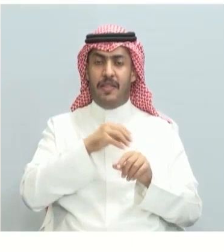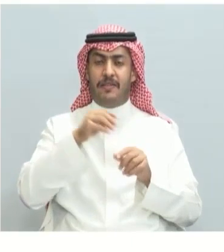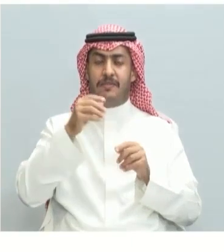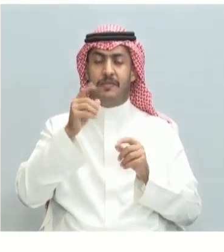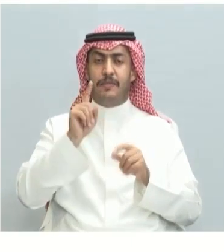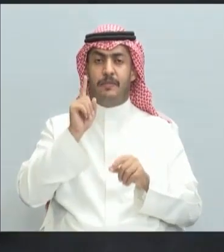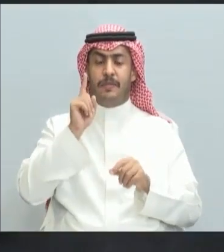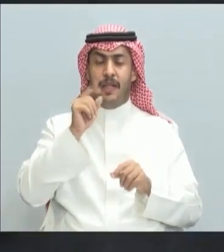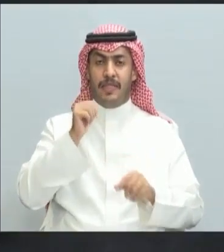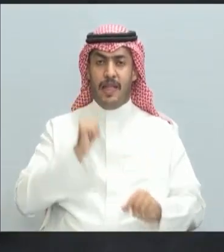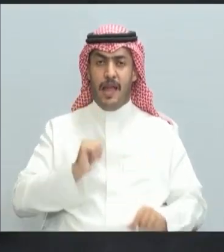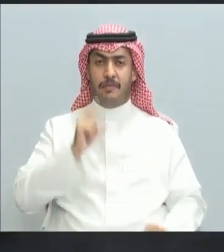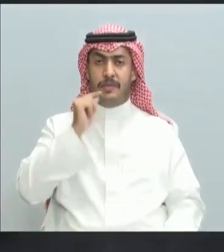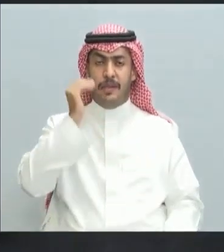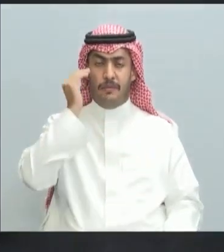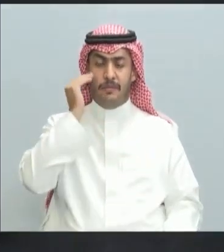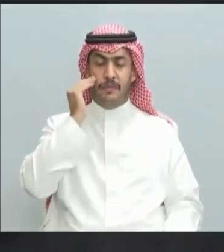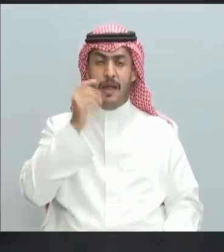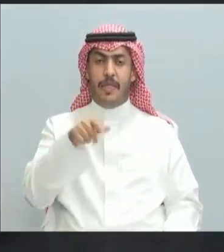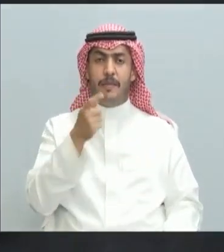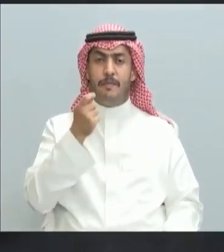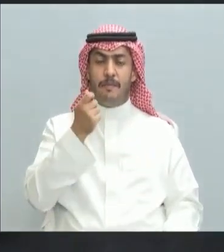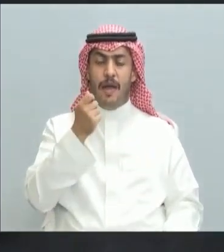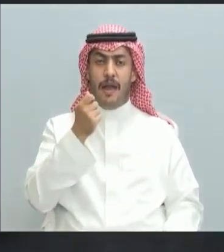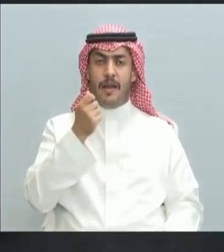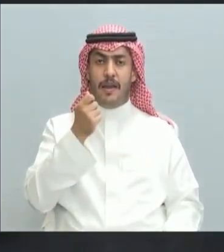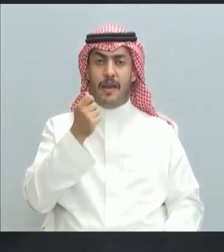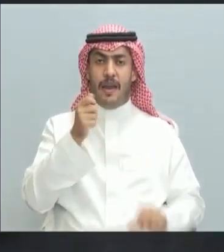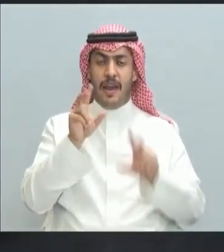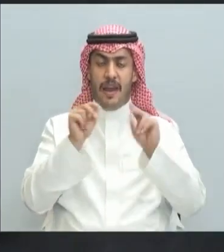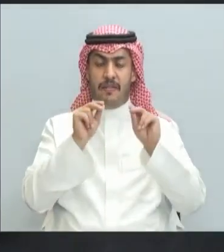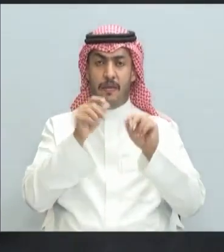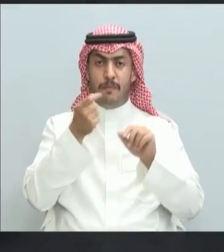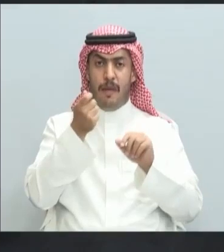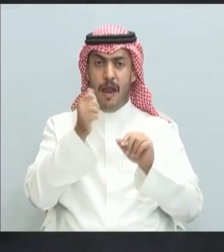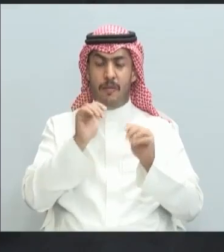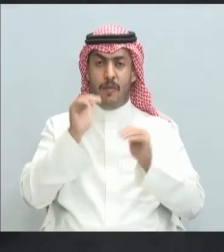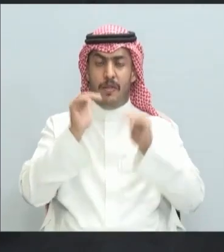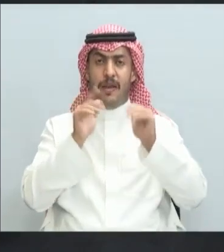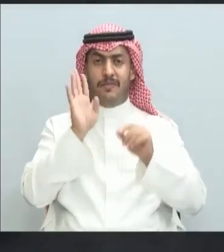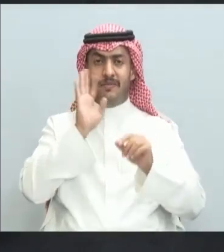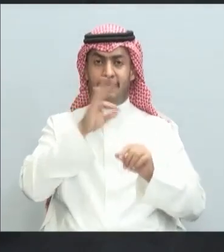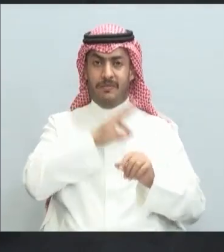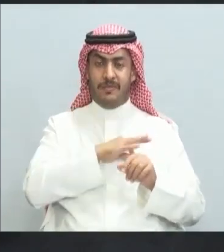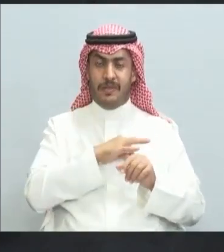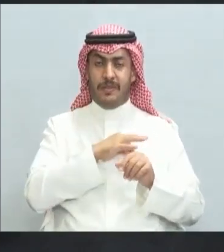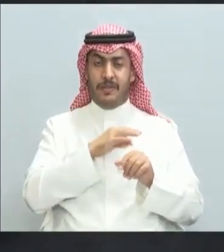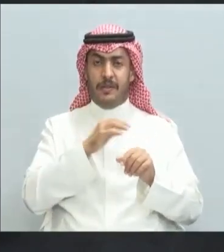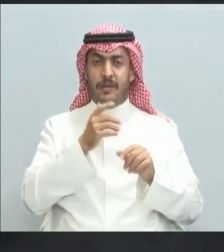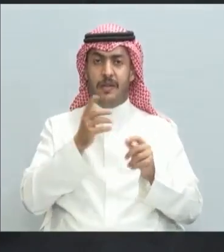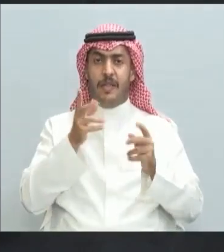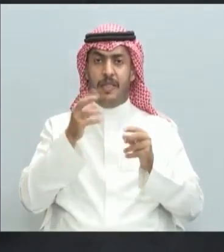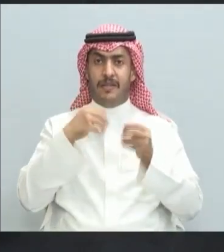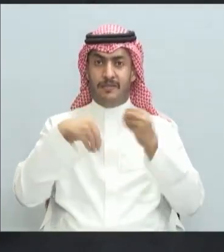لكن اعزائي الطلاب والطالبات هل المال هو نفسه نقصد به معدلات العائد او هل معد دلاه